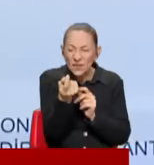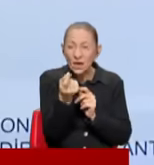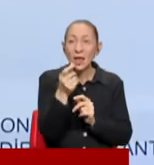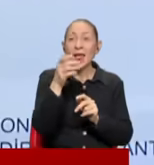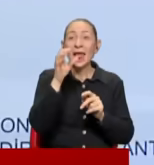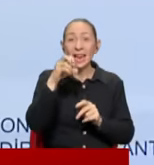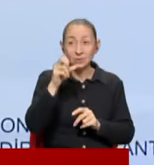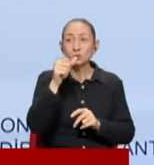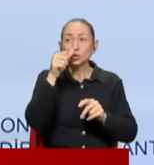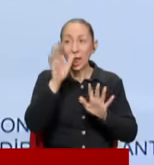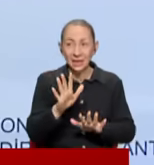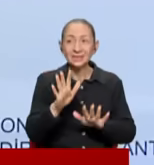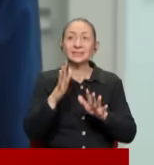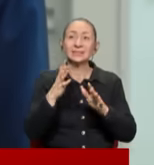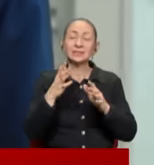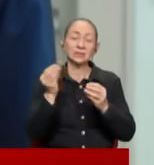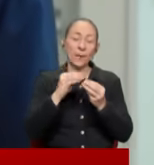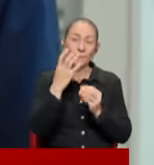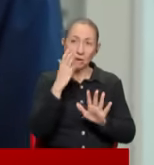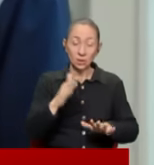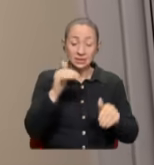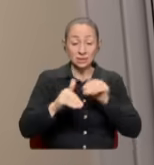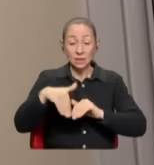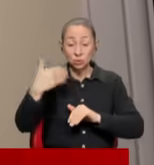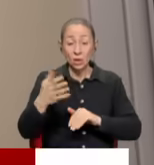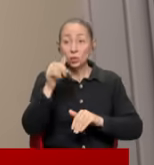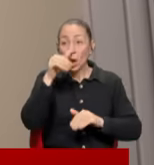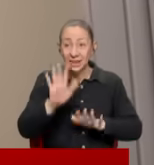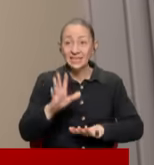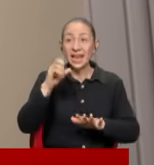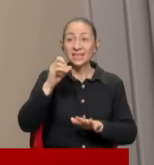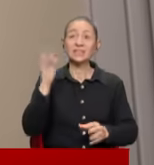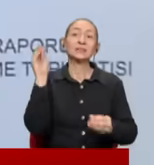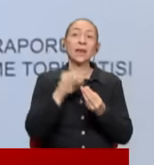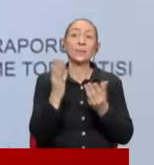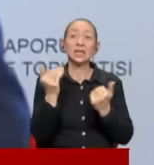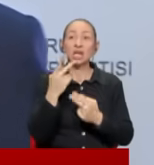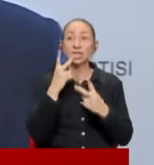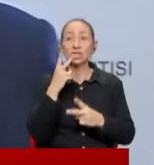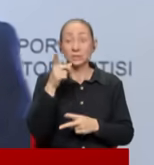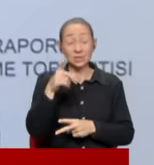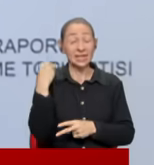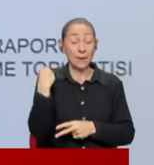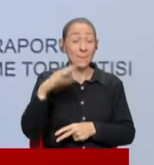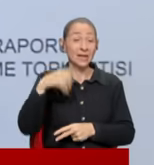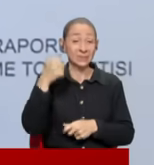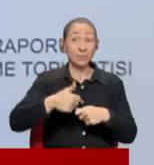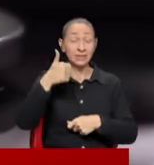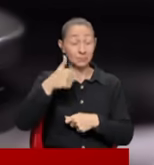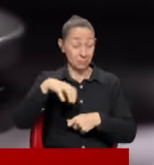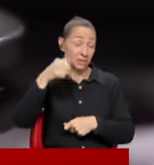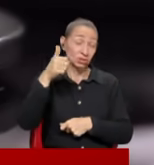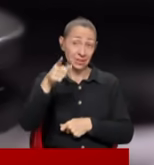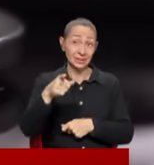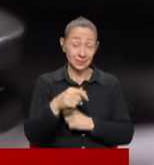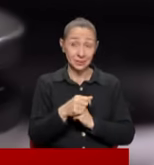ve doğalgazda bir düzenleme yapılması bekleniyor. Seçimden sonra doğalgaz ve elektrik fiyatlarına da zam geleceğini açıklamıştı yeni Merkez Bankası Başkanı